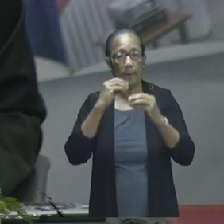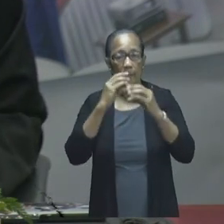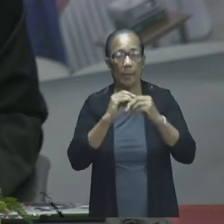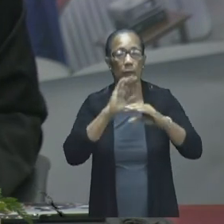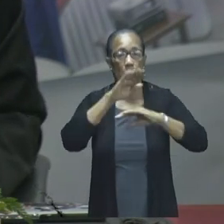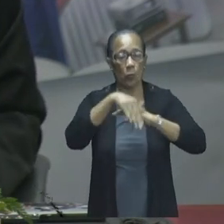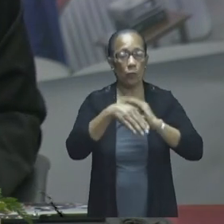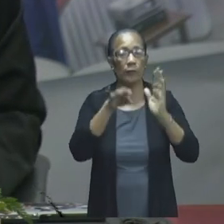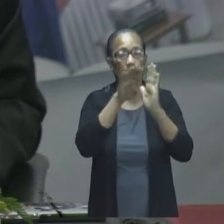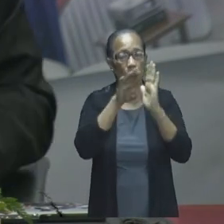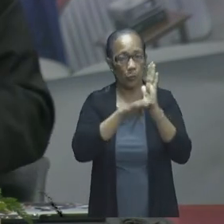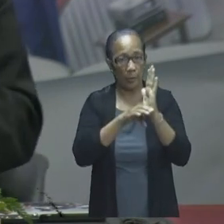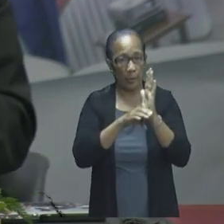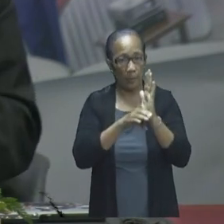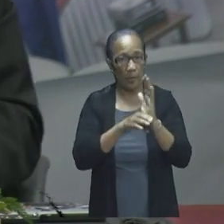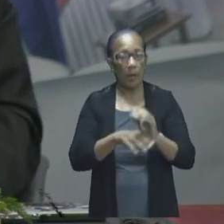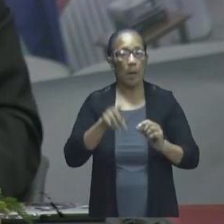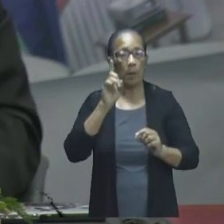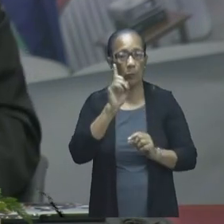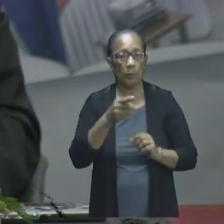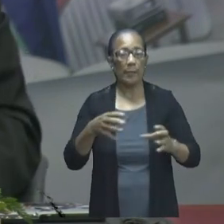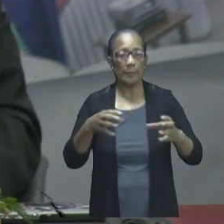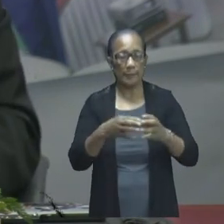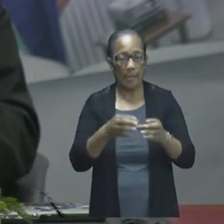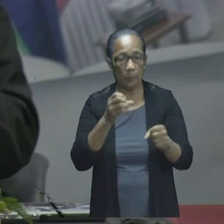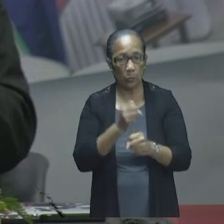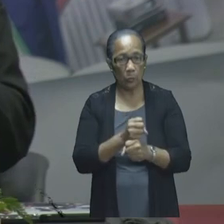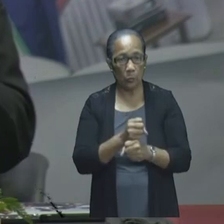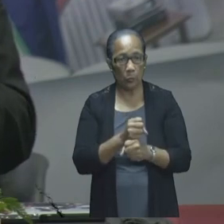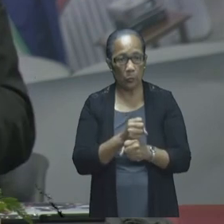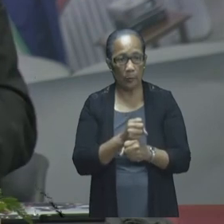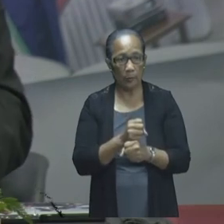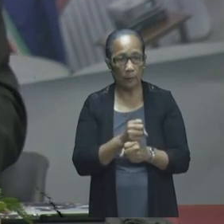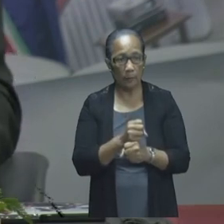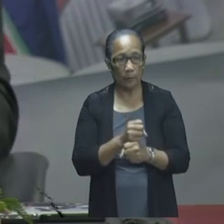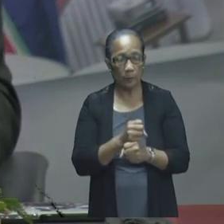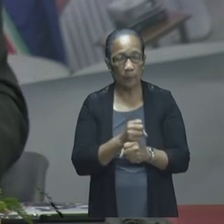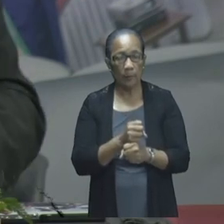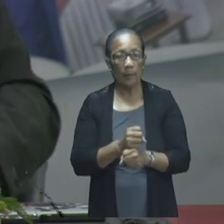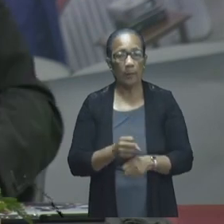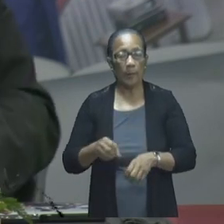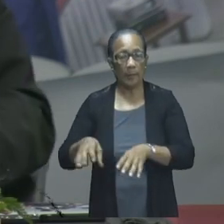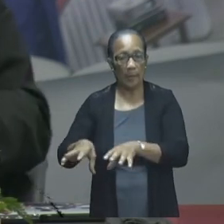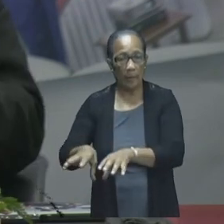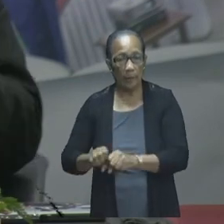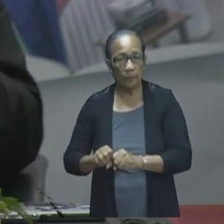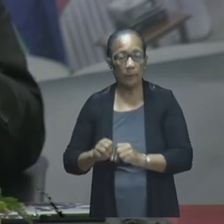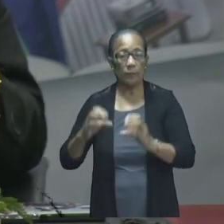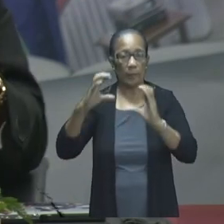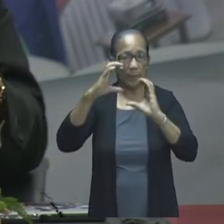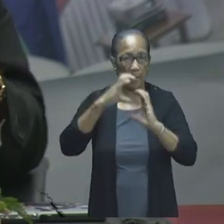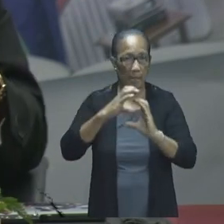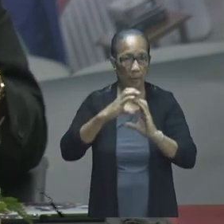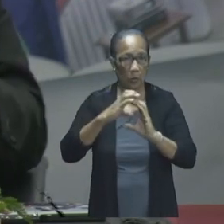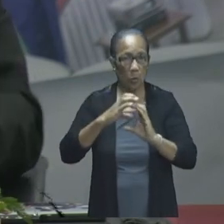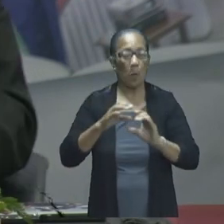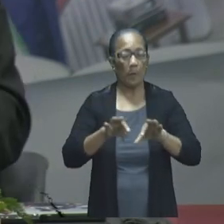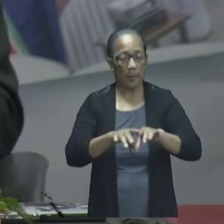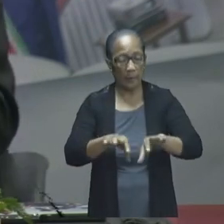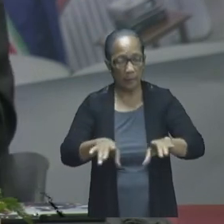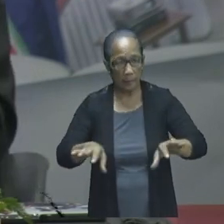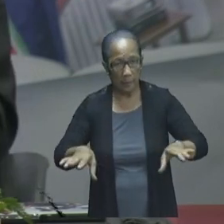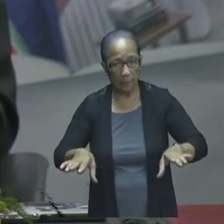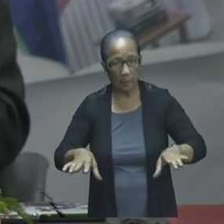programma je moet dat doen samen met de met inachtneming van de regels van karren kwam met het secretariaat moet je laat doen